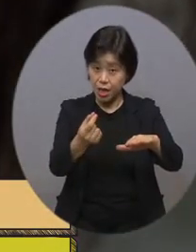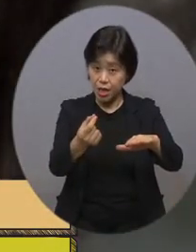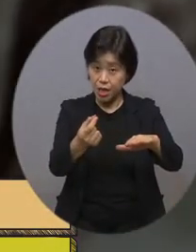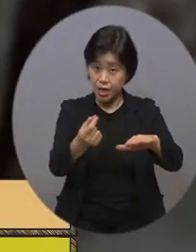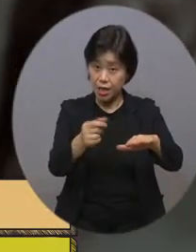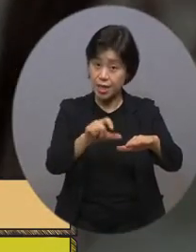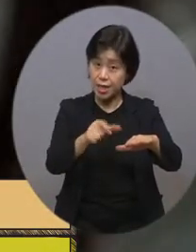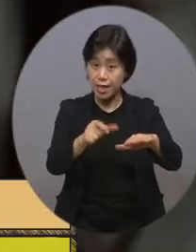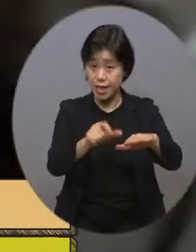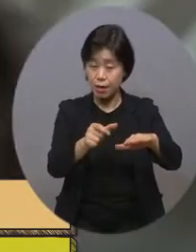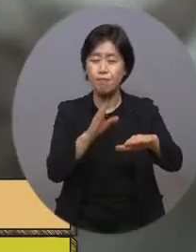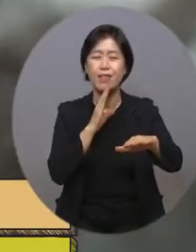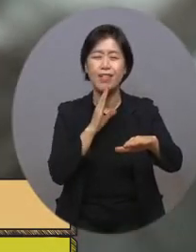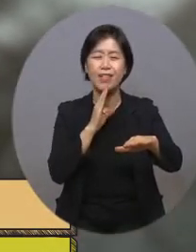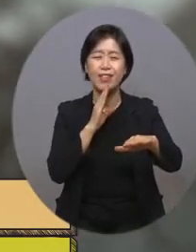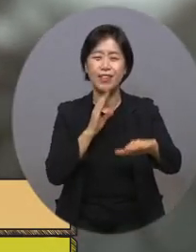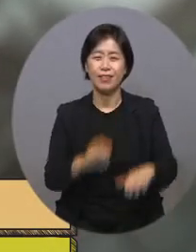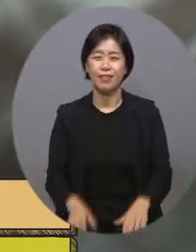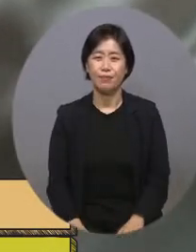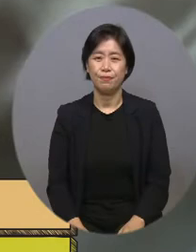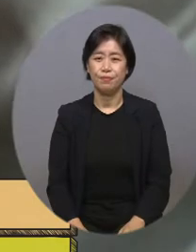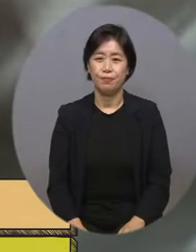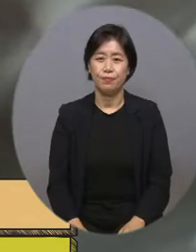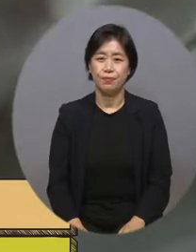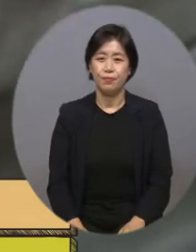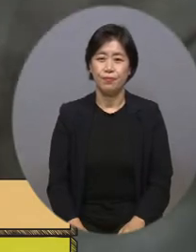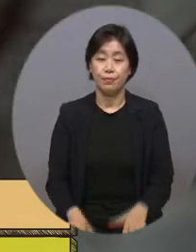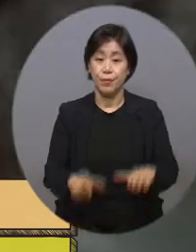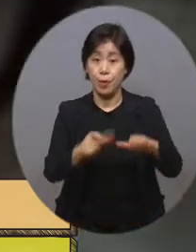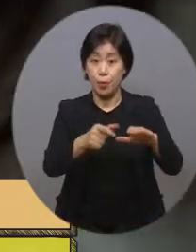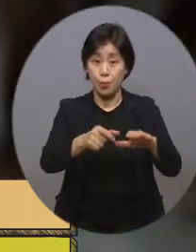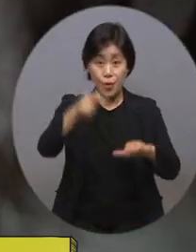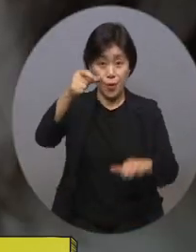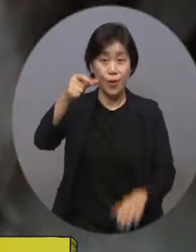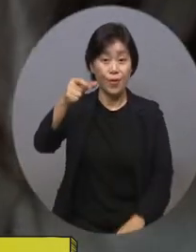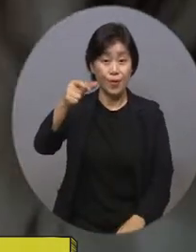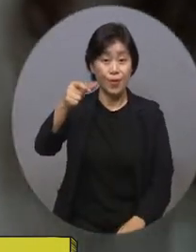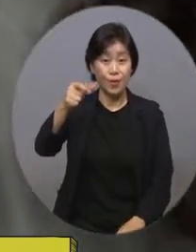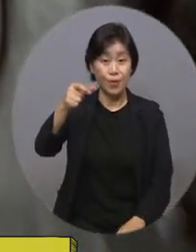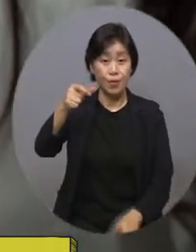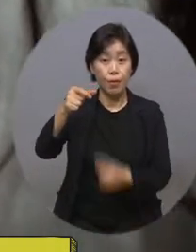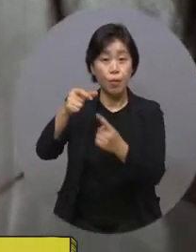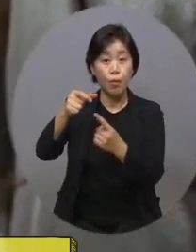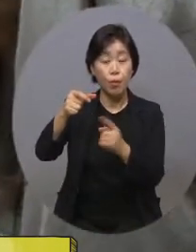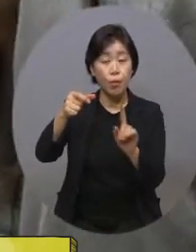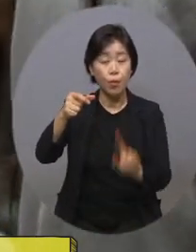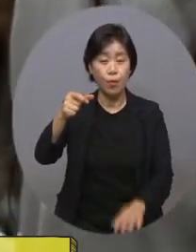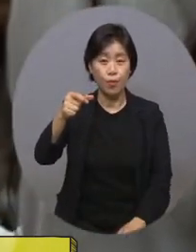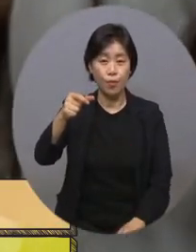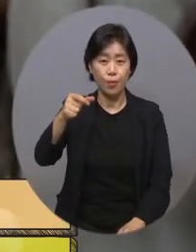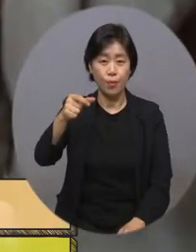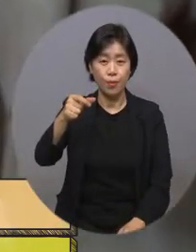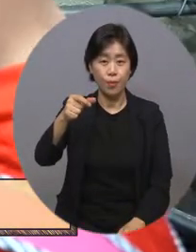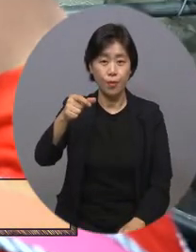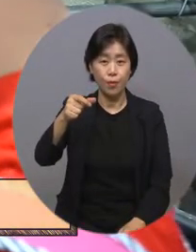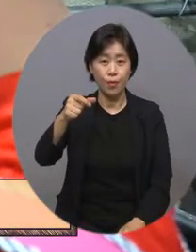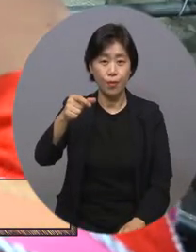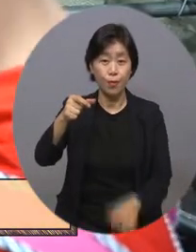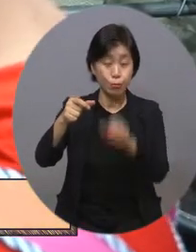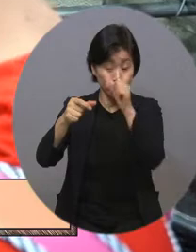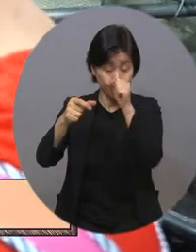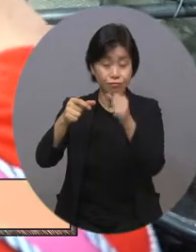이렇게 흔들어요. 네, 흔들어요. 네, 흔들어서 지금 어땠어요? 지금 어떤가요? 이거